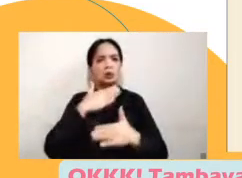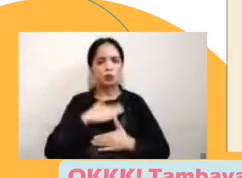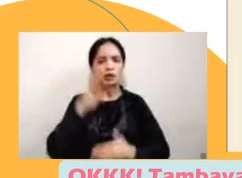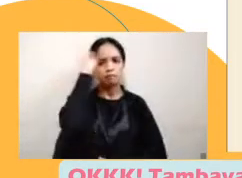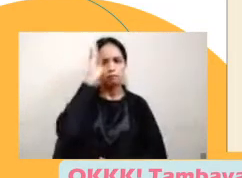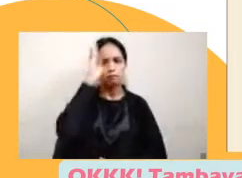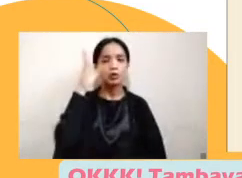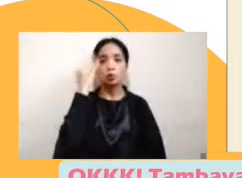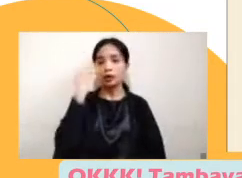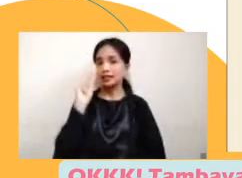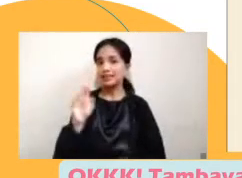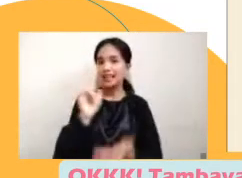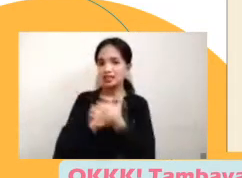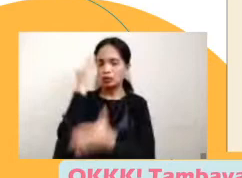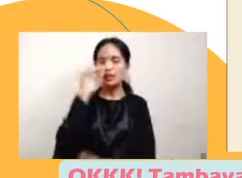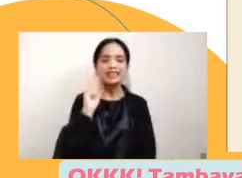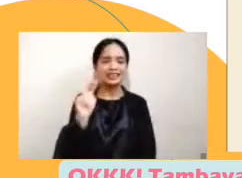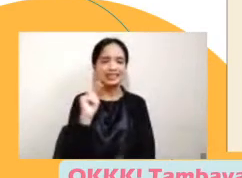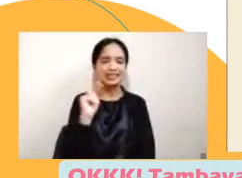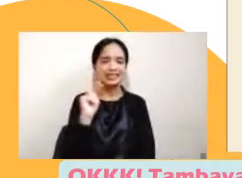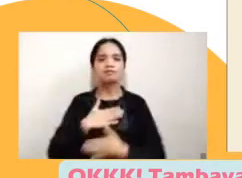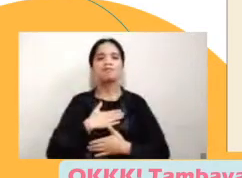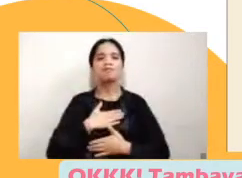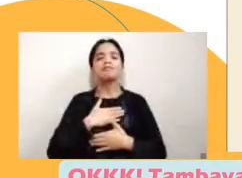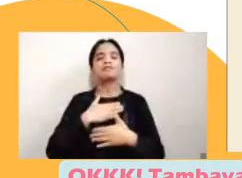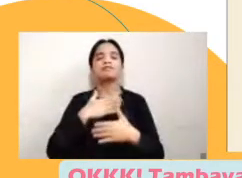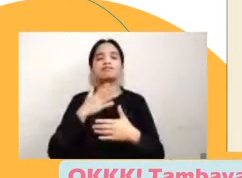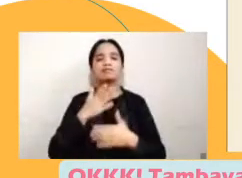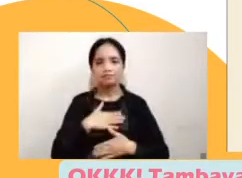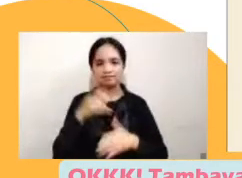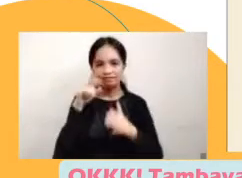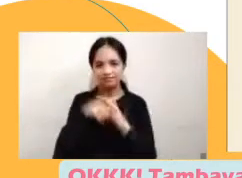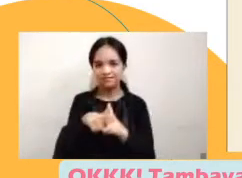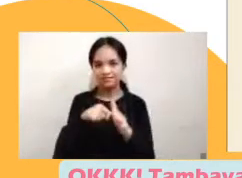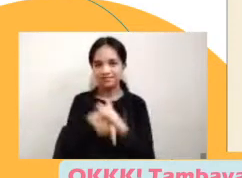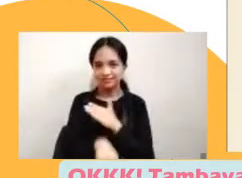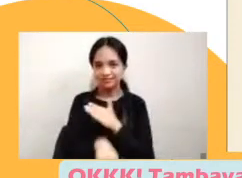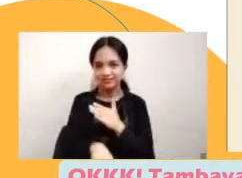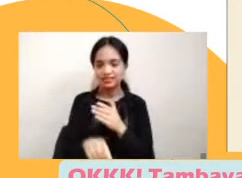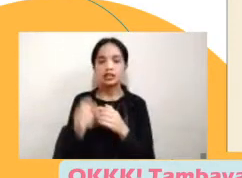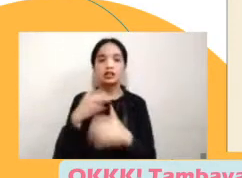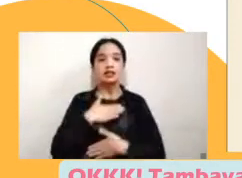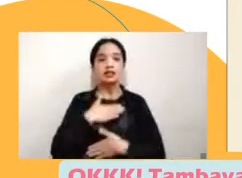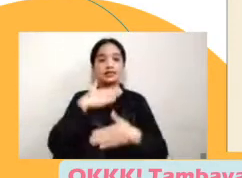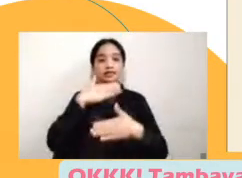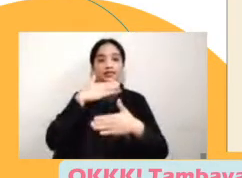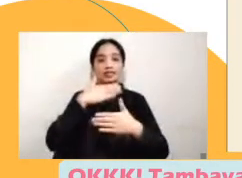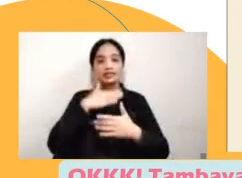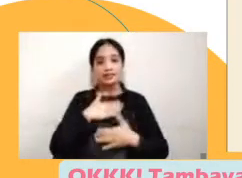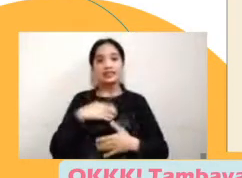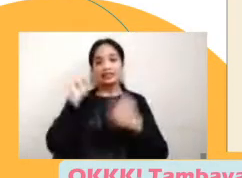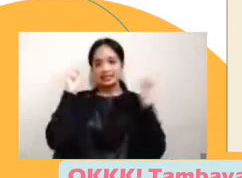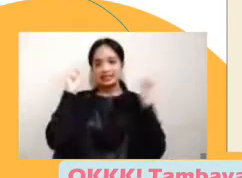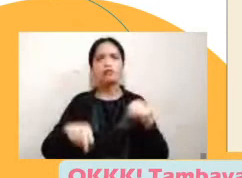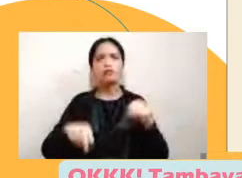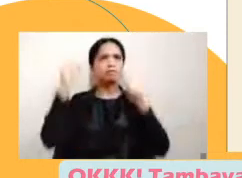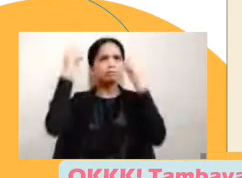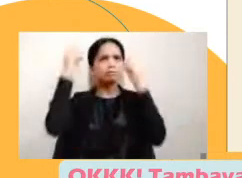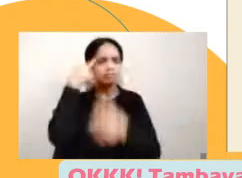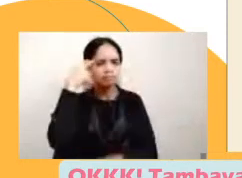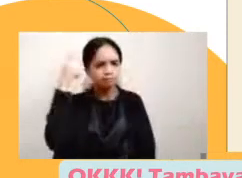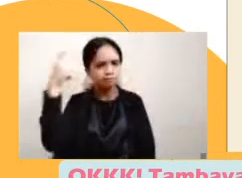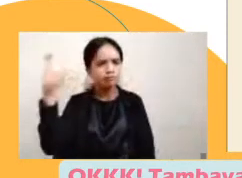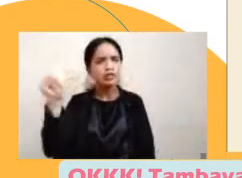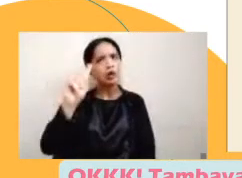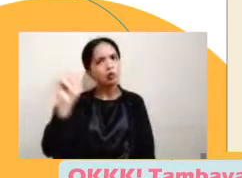kinakailangan nating huminga ng malalim, no. So sa ating paghinga, so maaari mong imaginein, no, na para